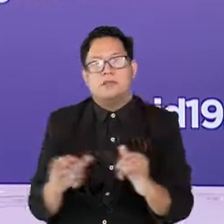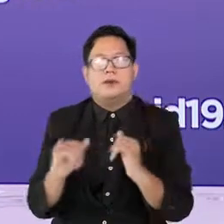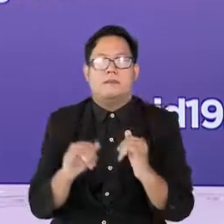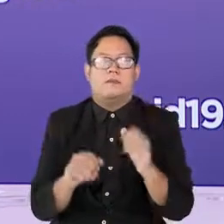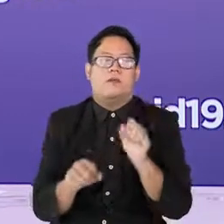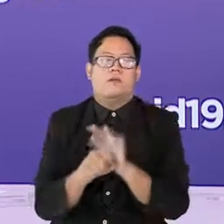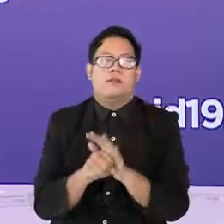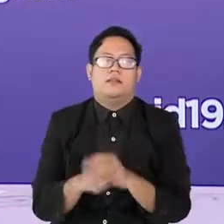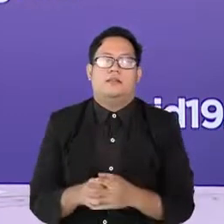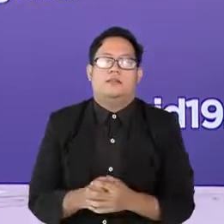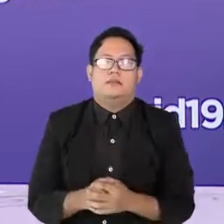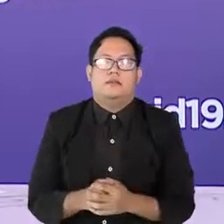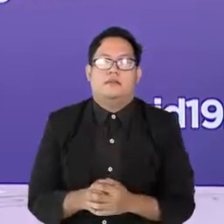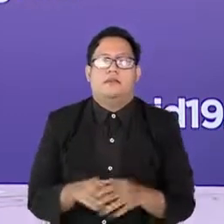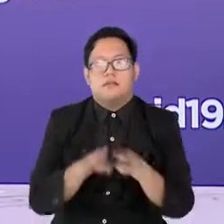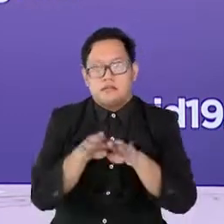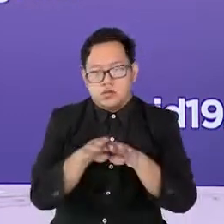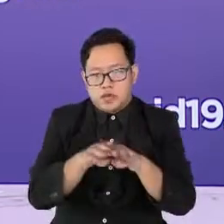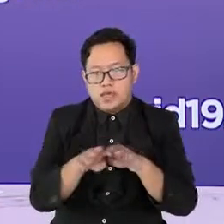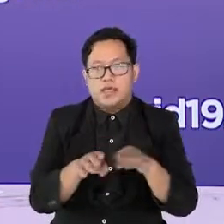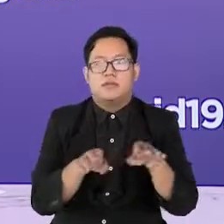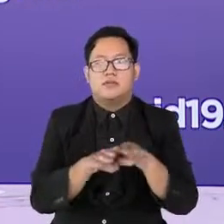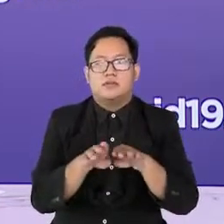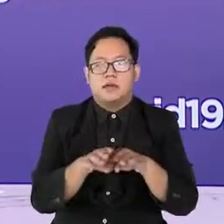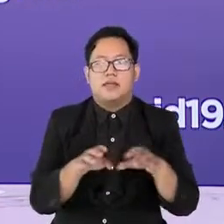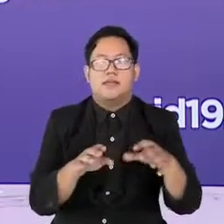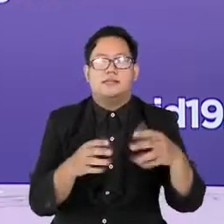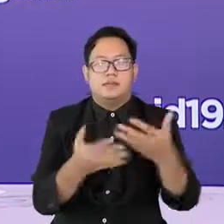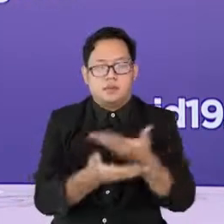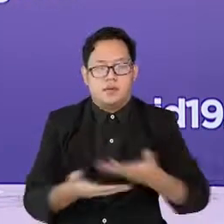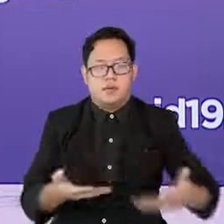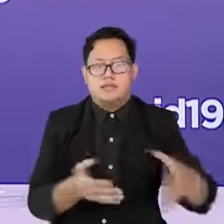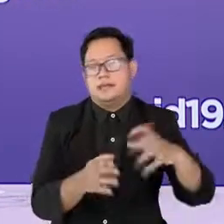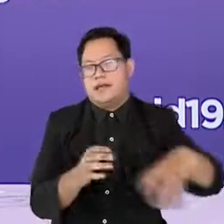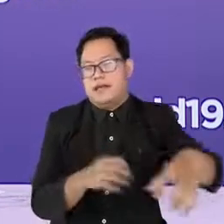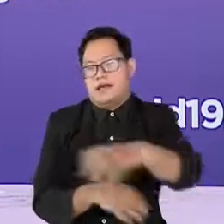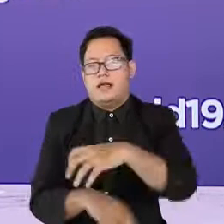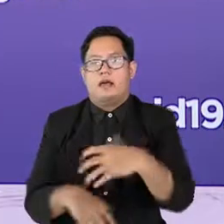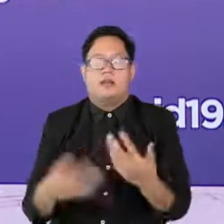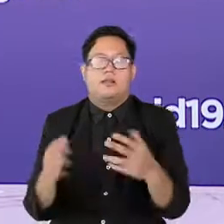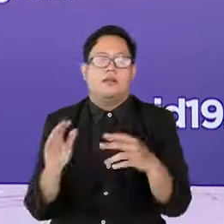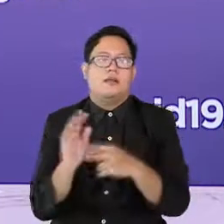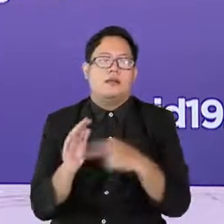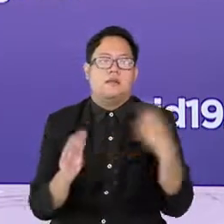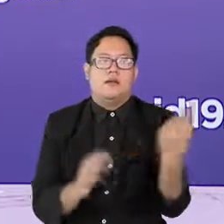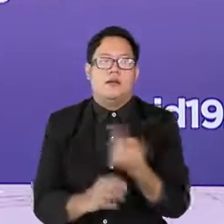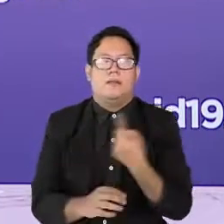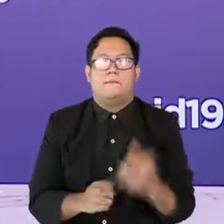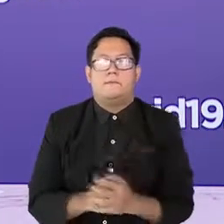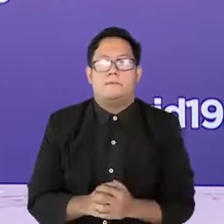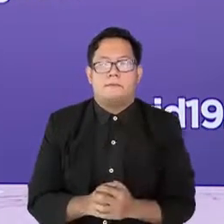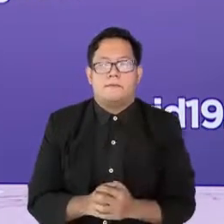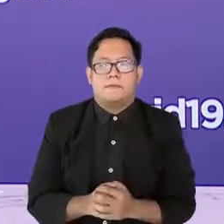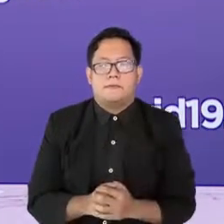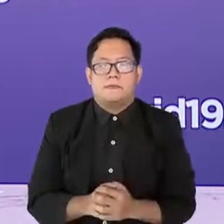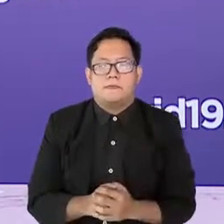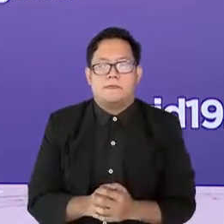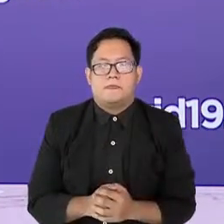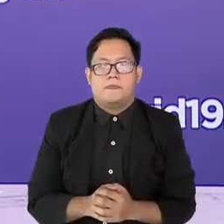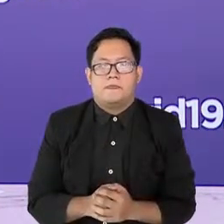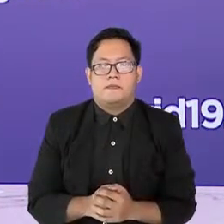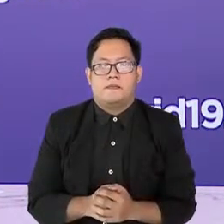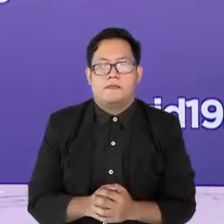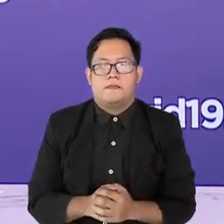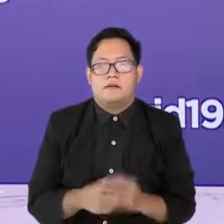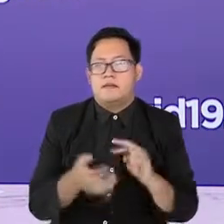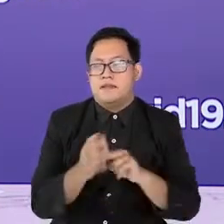serta kemampuan daerah maupun nasional untuk itu Ayo kita tidak bisa berlarut-larut untuk